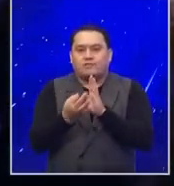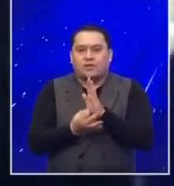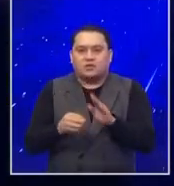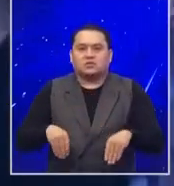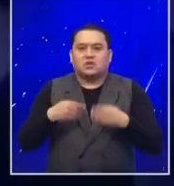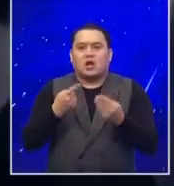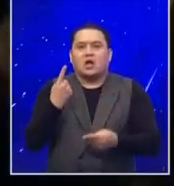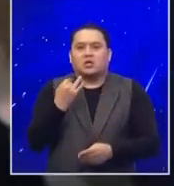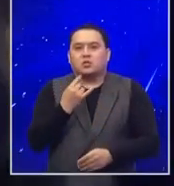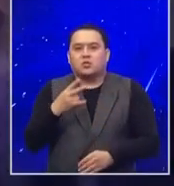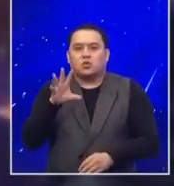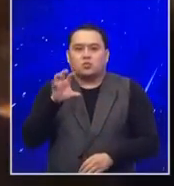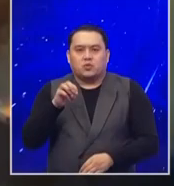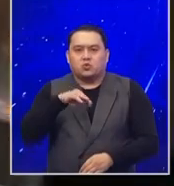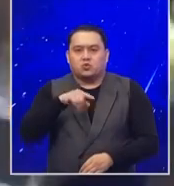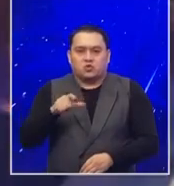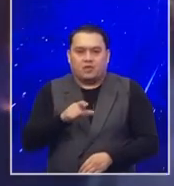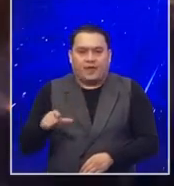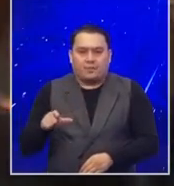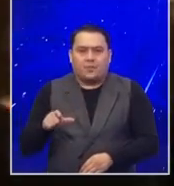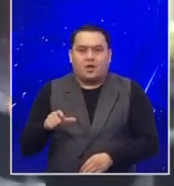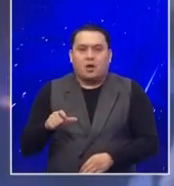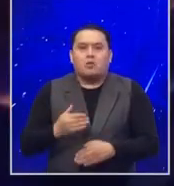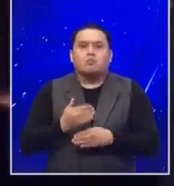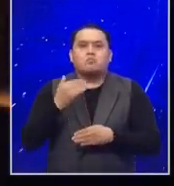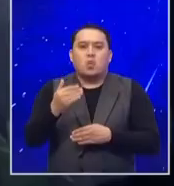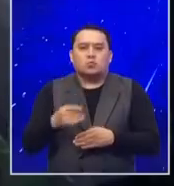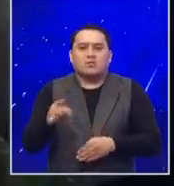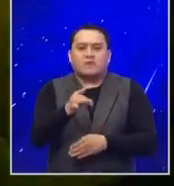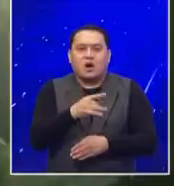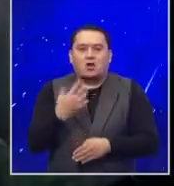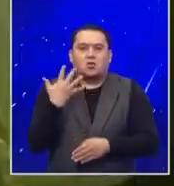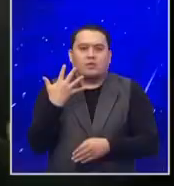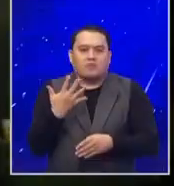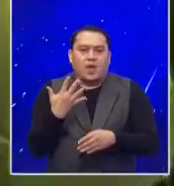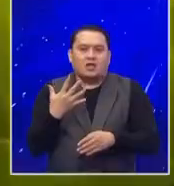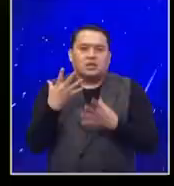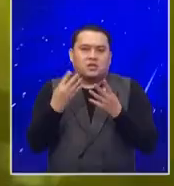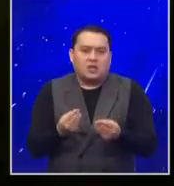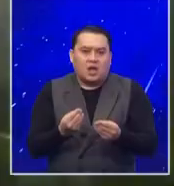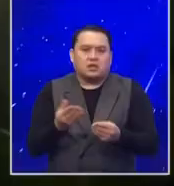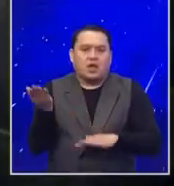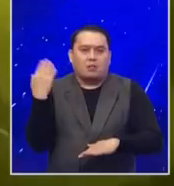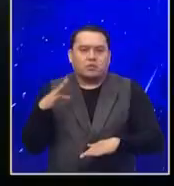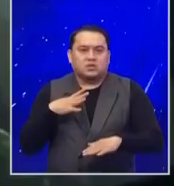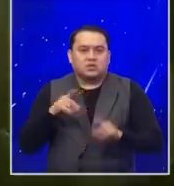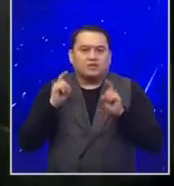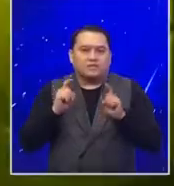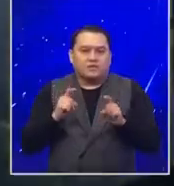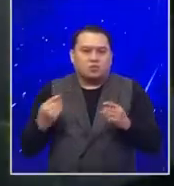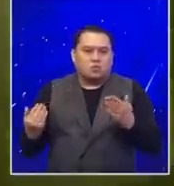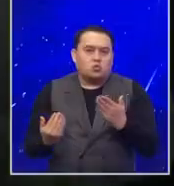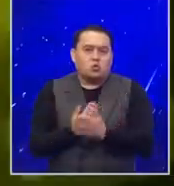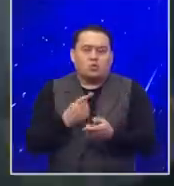коронавирус дали уже 1,5 миллиона человек. После того, как в одном из районов 5 дней назад была